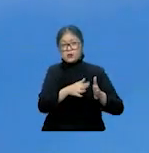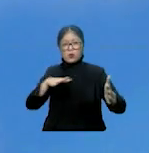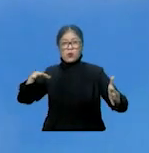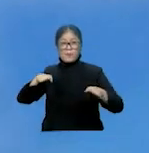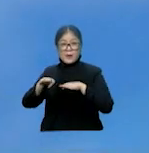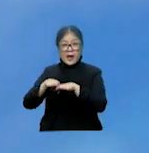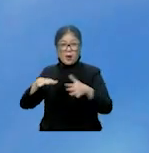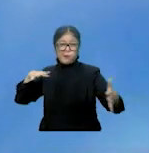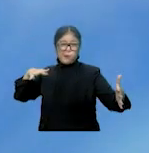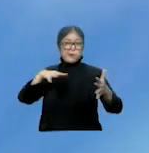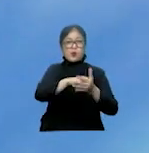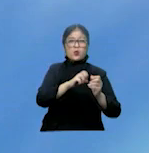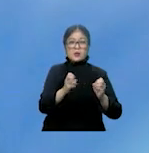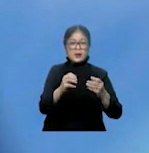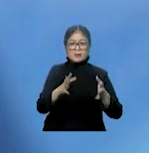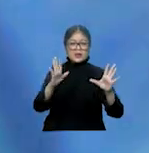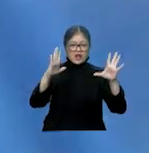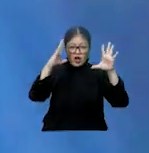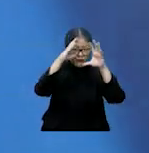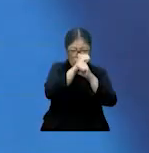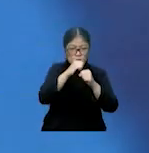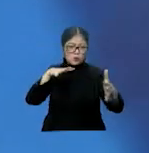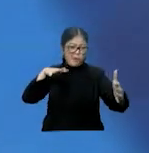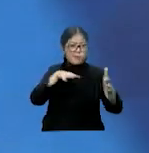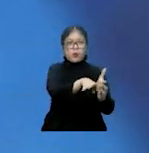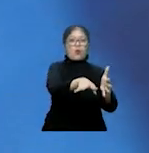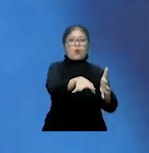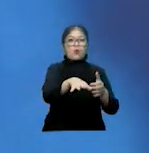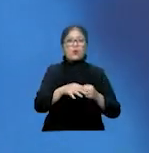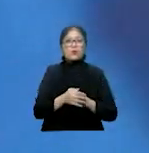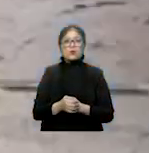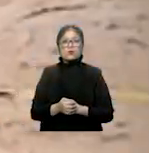salah satu mobil peserta lomba yang tiba-tiba hilang kendali.